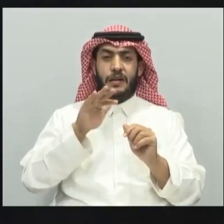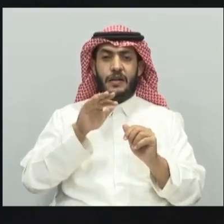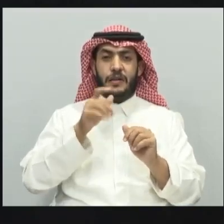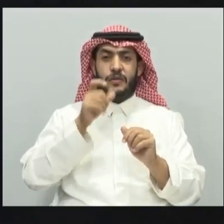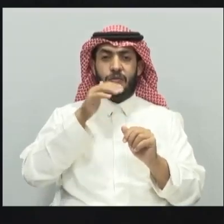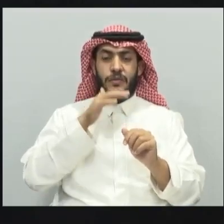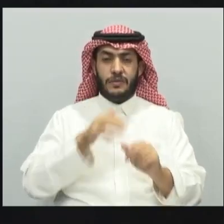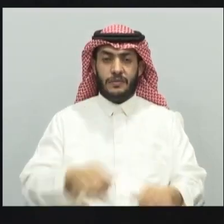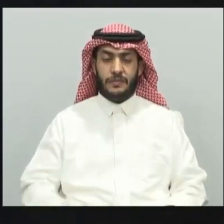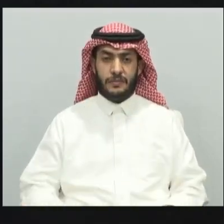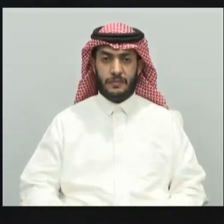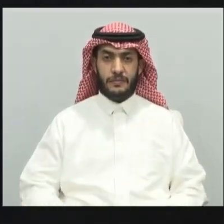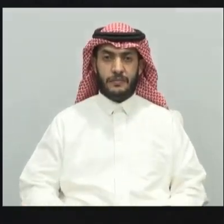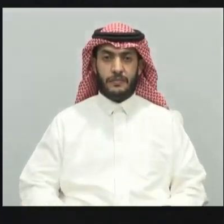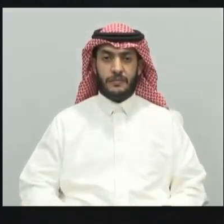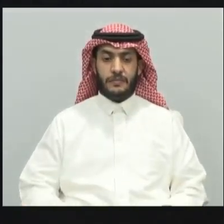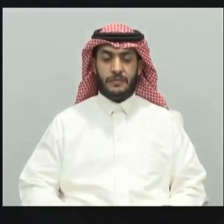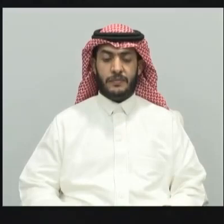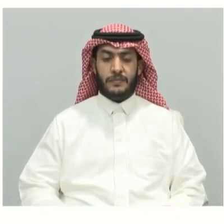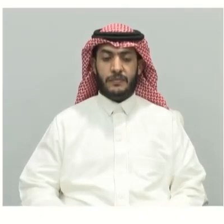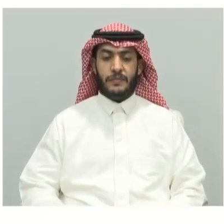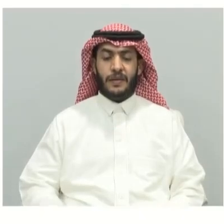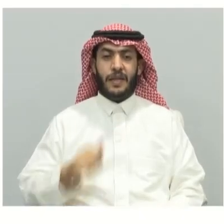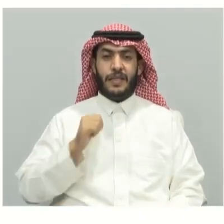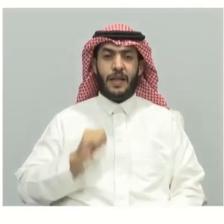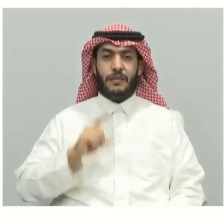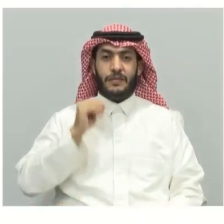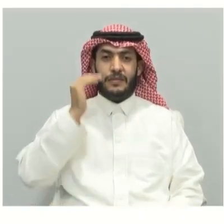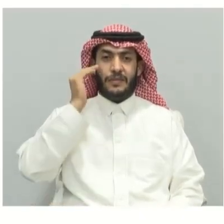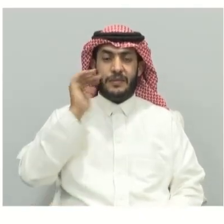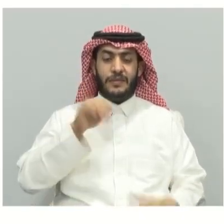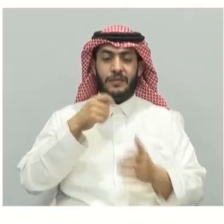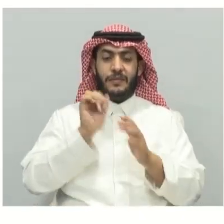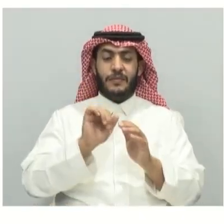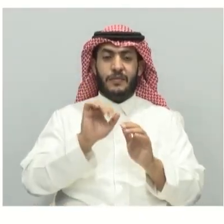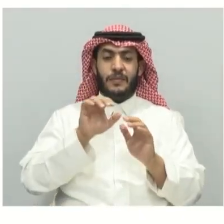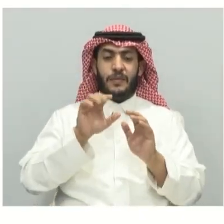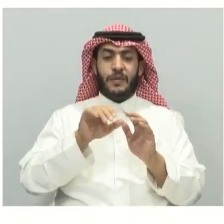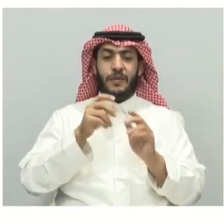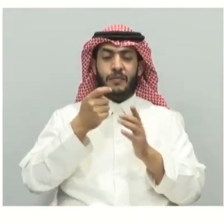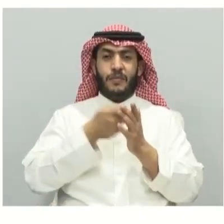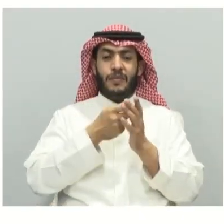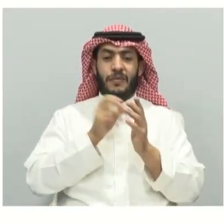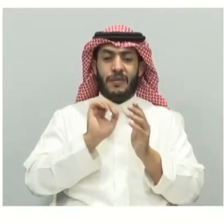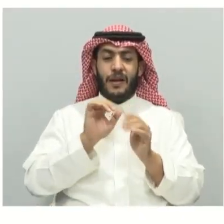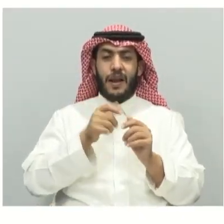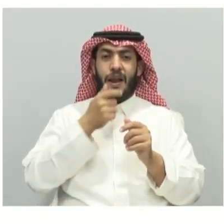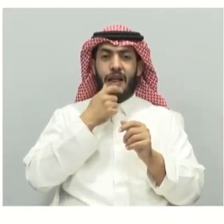صلى الله عليه وسلم ناتي هنا ايها الطلاب ايضا الى ذكر المؤلفات